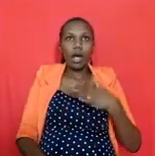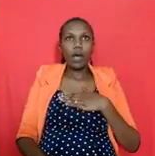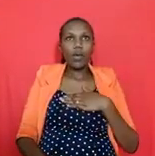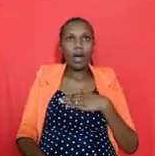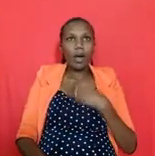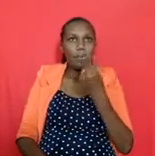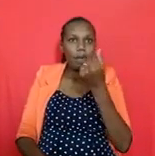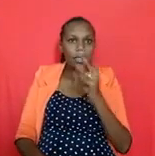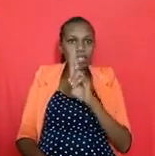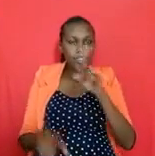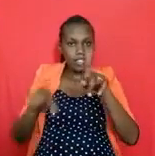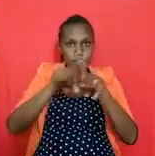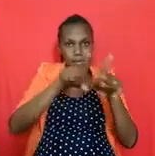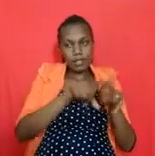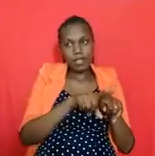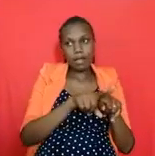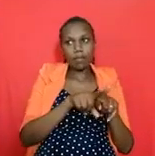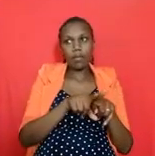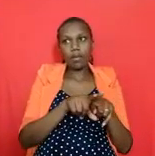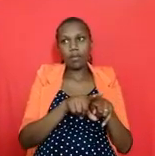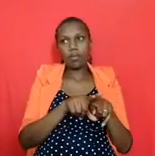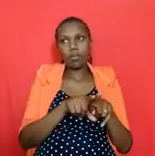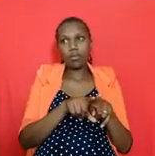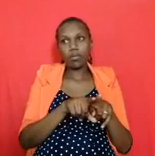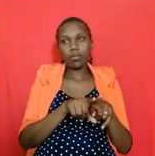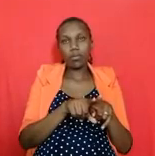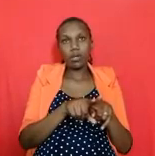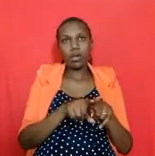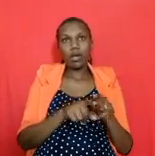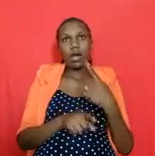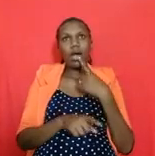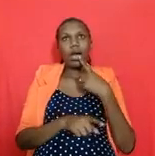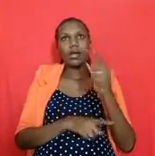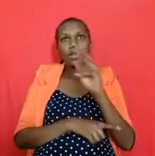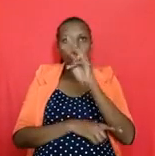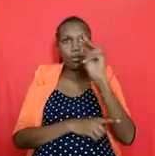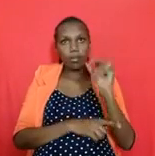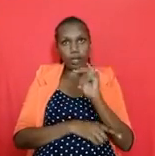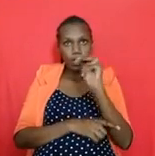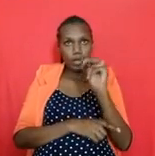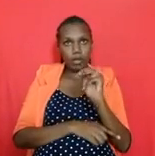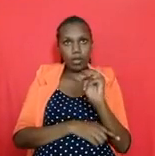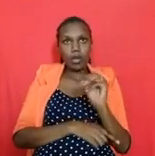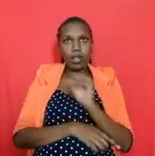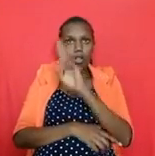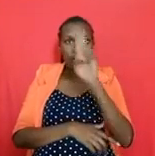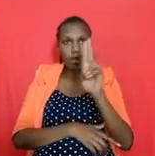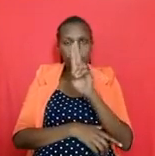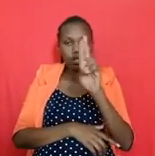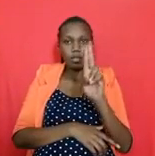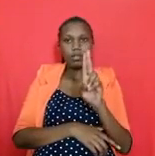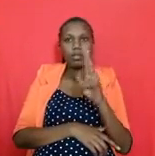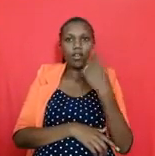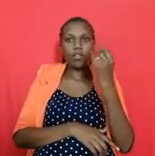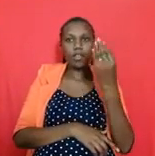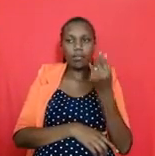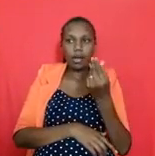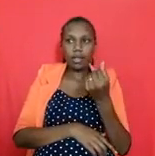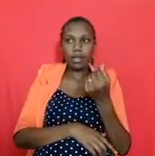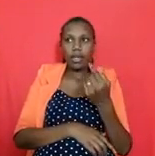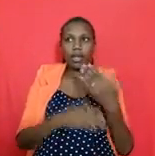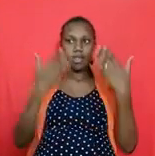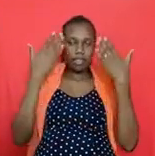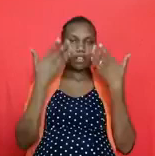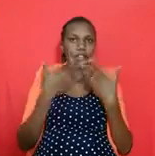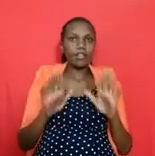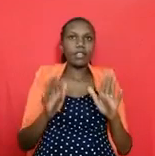uguo mwena wa income 100 million mwena wa mahuthiro 100 million kwicia ngukinyia